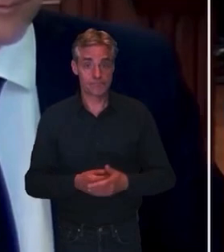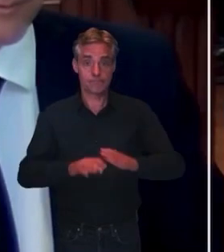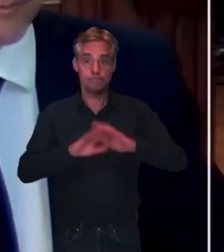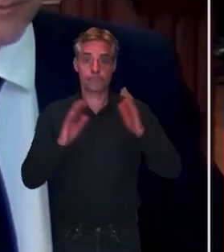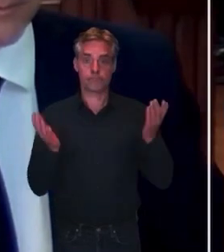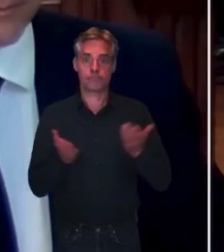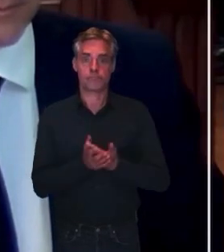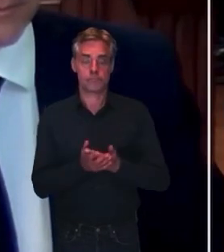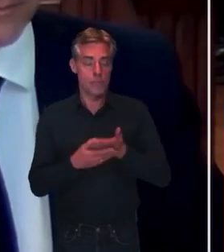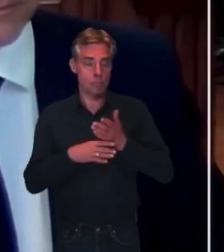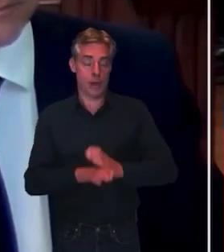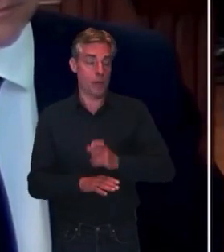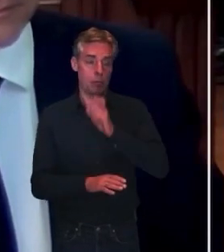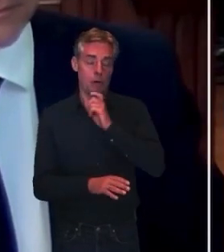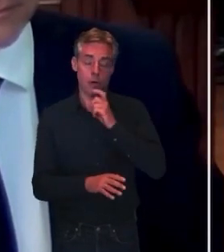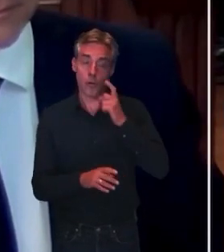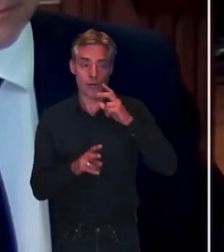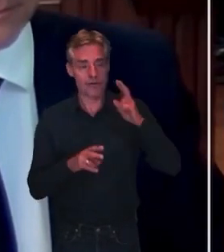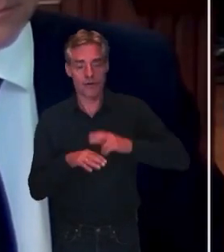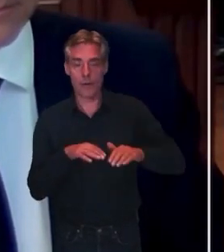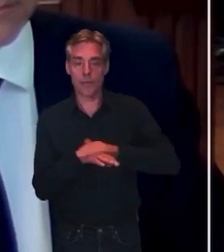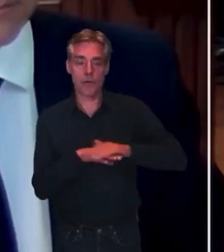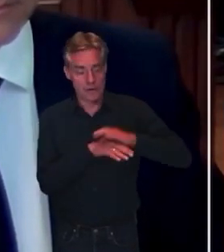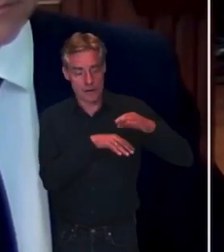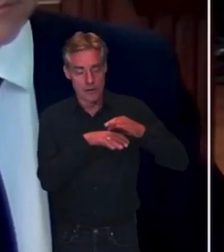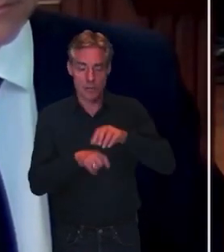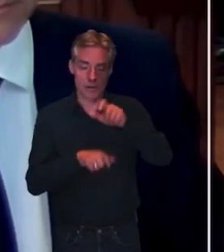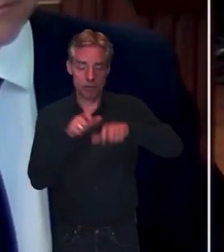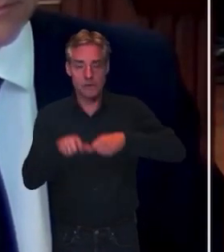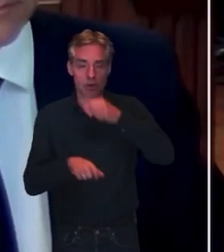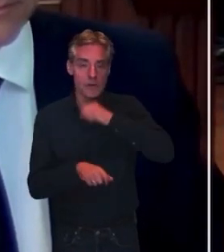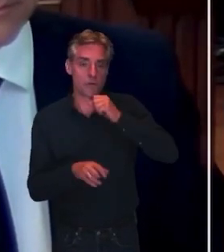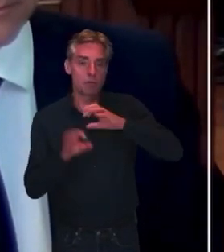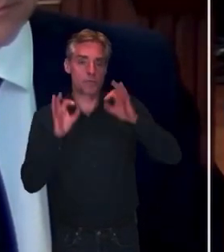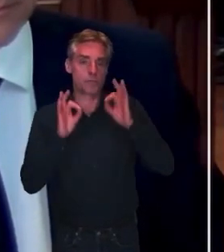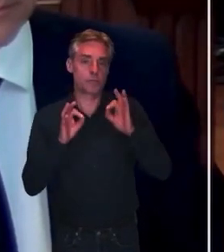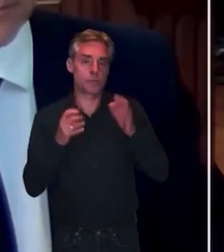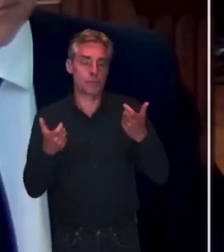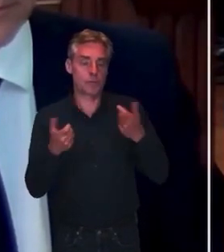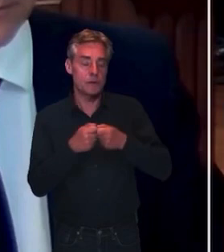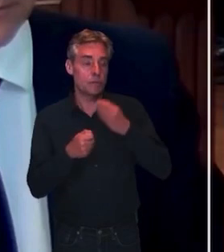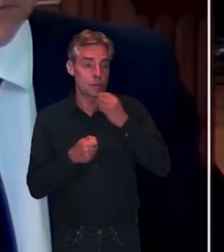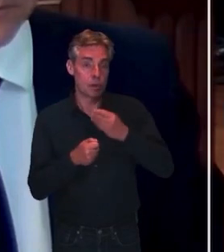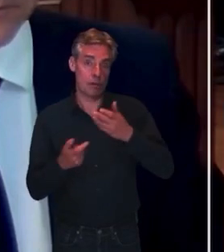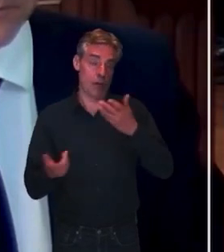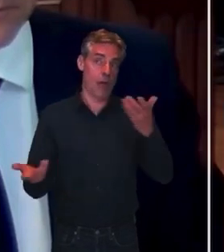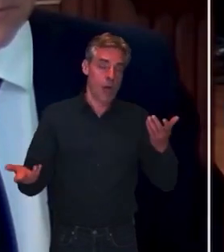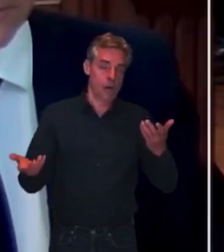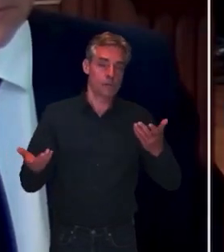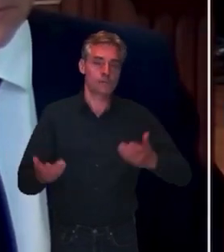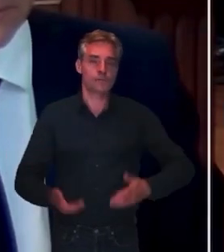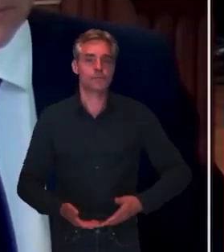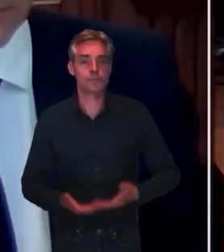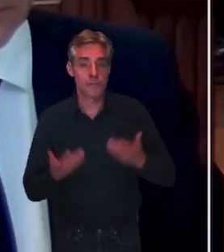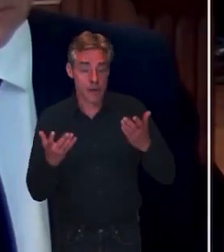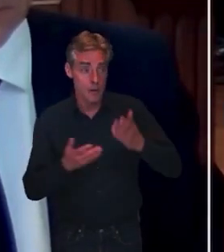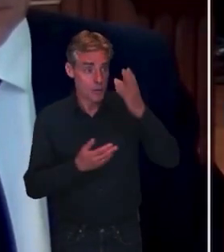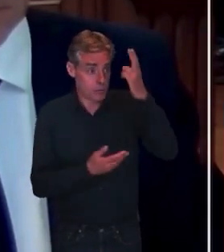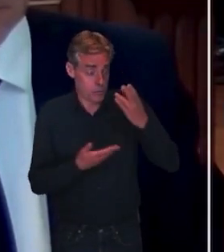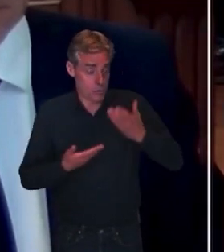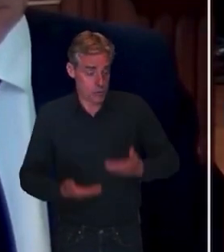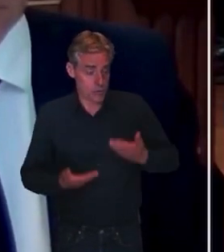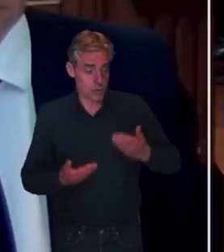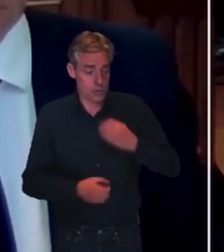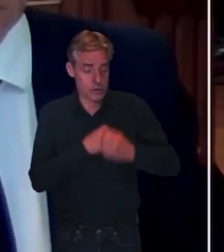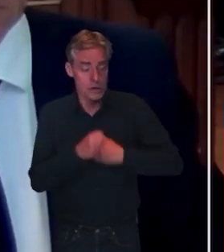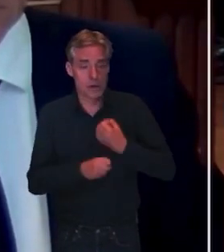en place pour avoir une politique d'accompagnement des seniors qui soit à la hauteur des enjeux, quand bien même vous démarrez cette